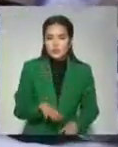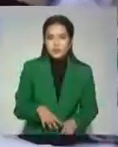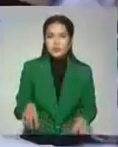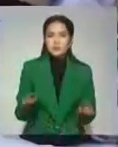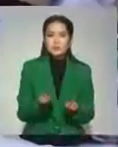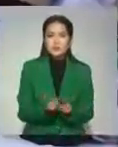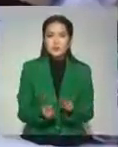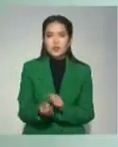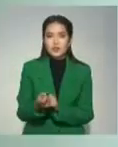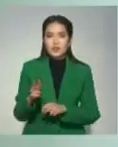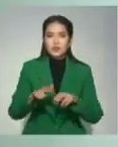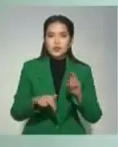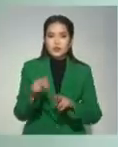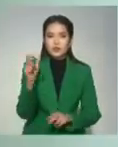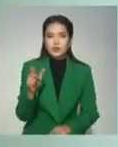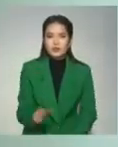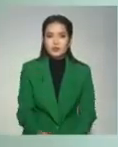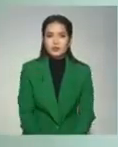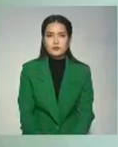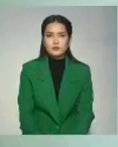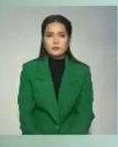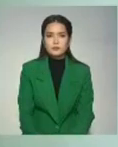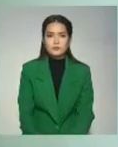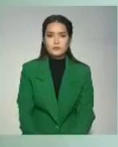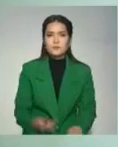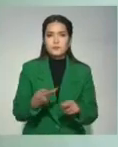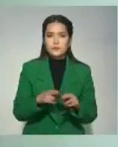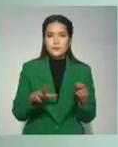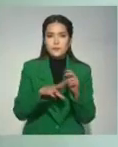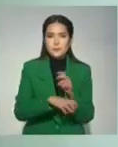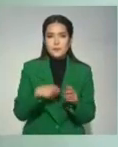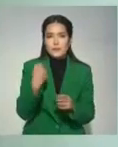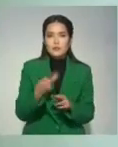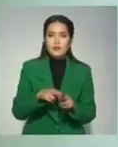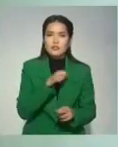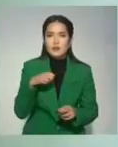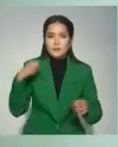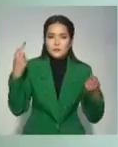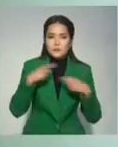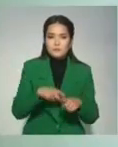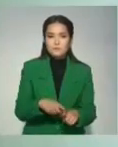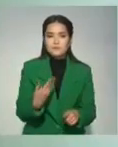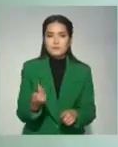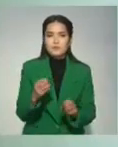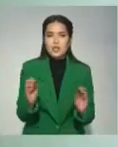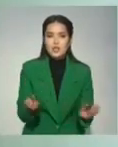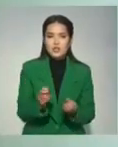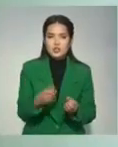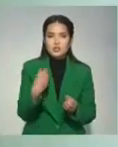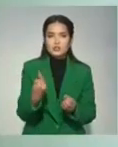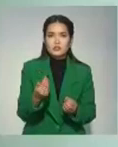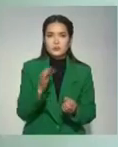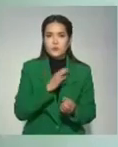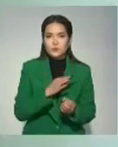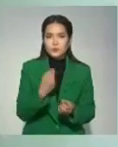обновлении спецтранспорта. В связи с погодными условиями у нас у одной из предприятий сломалась техника в количестве 2 единицы. На сегодняшний день ведутся